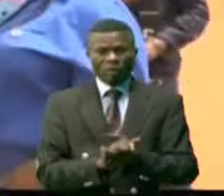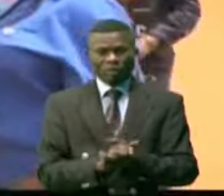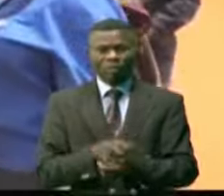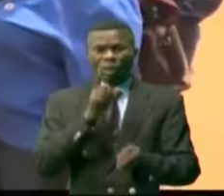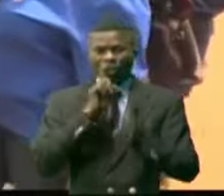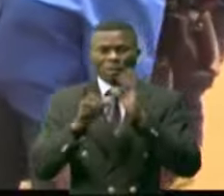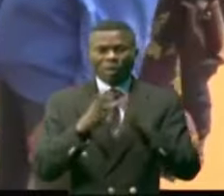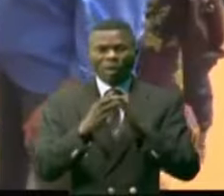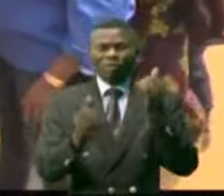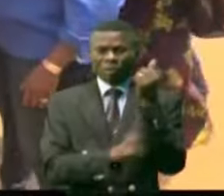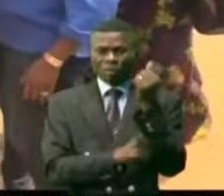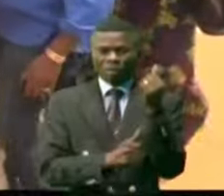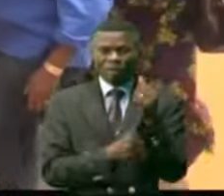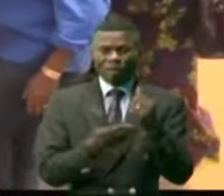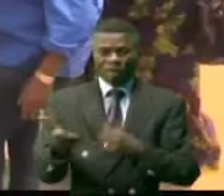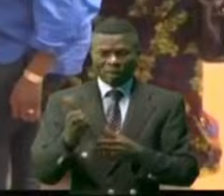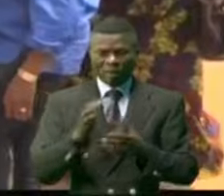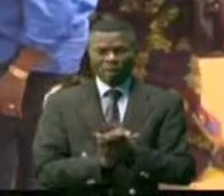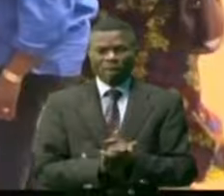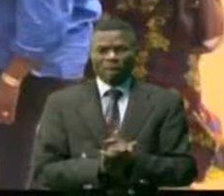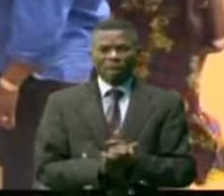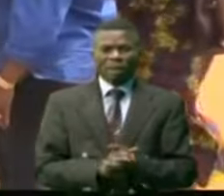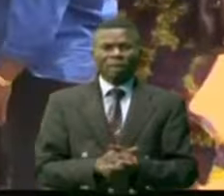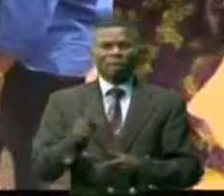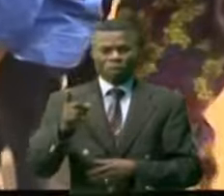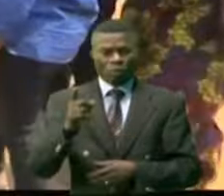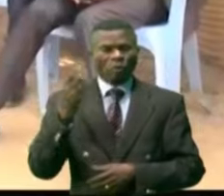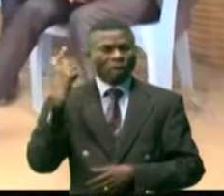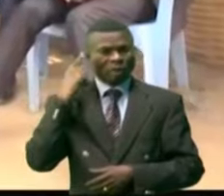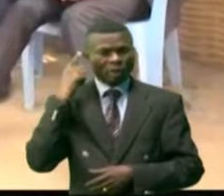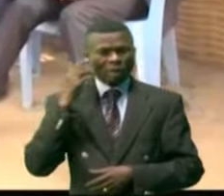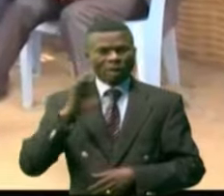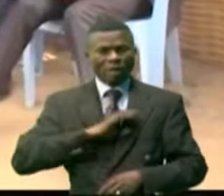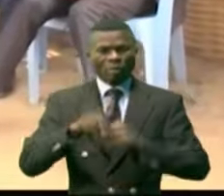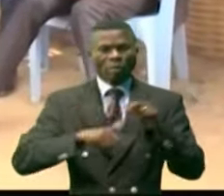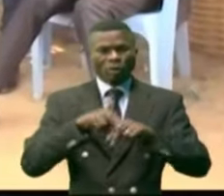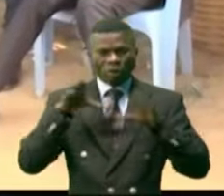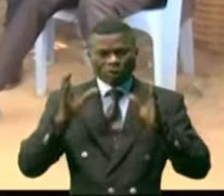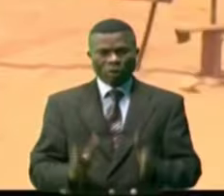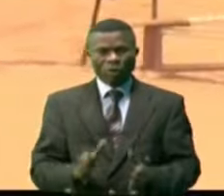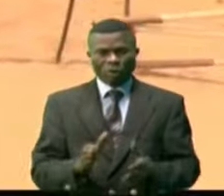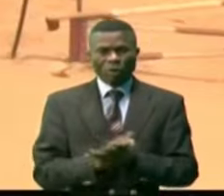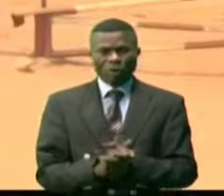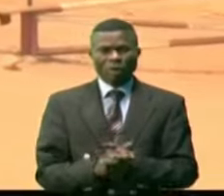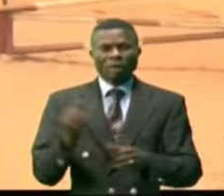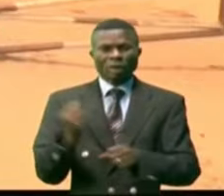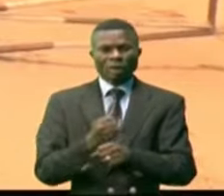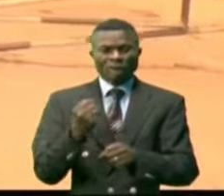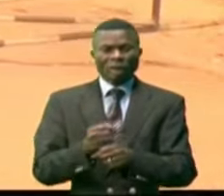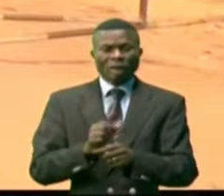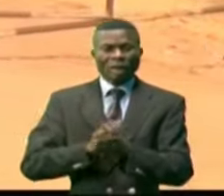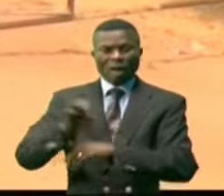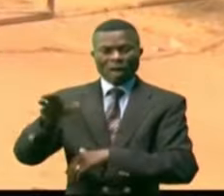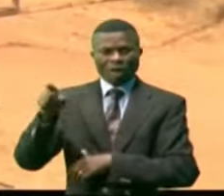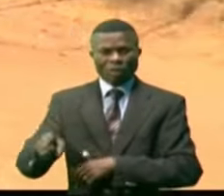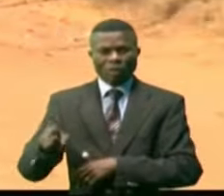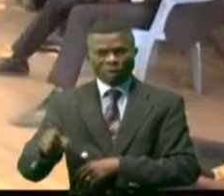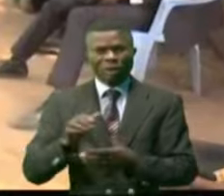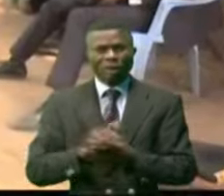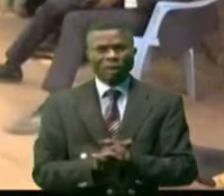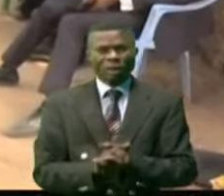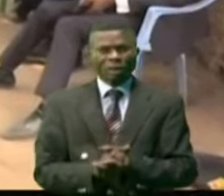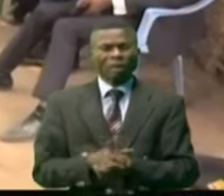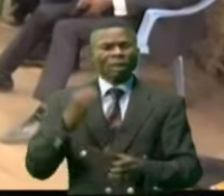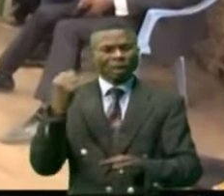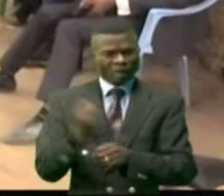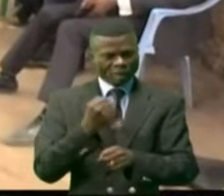citoyen avec les concernés et les services de l'État, il ressort que la police nationale congolaise a fêté à ses postes des sorties de la ville diamantifère, remplit